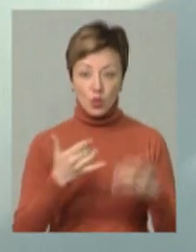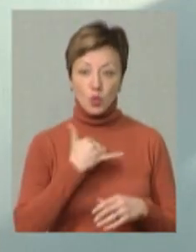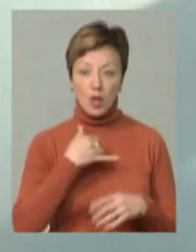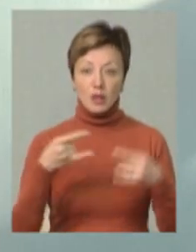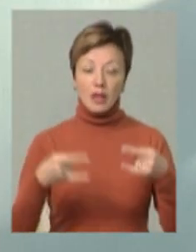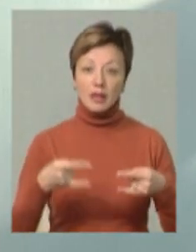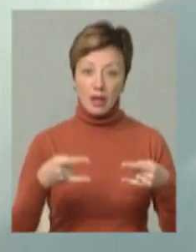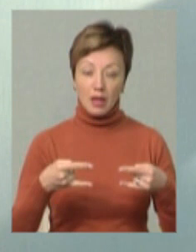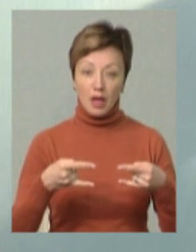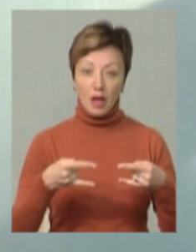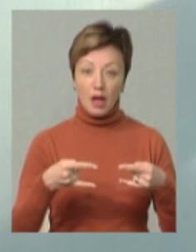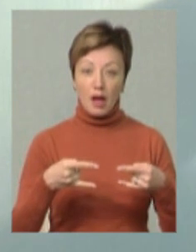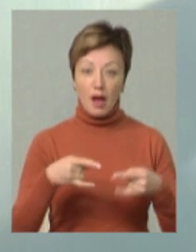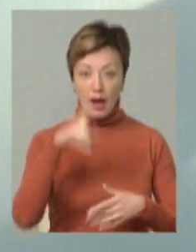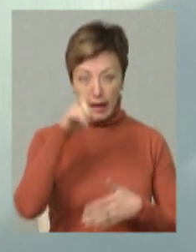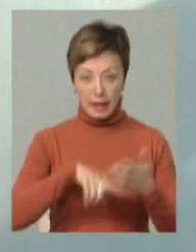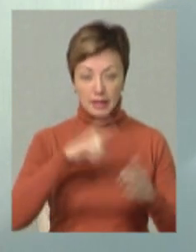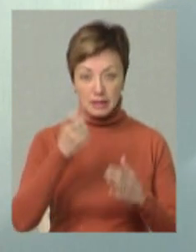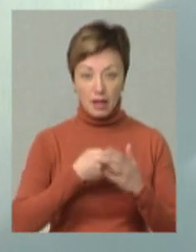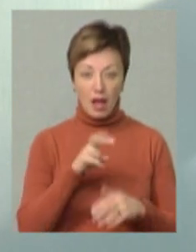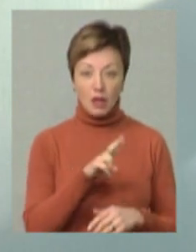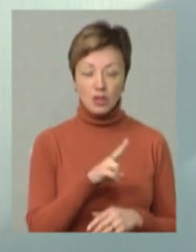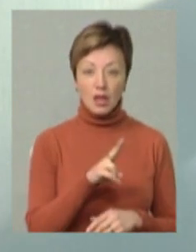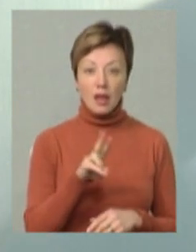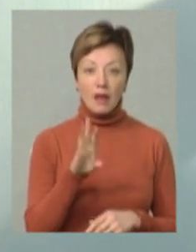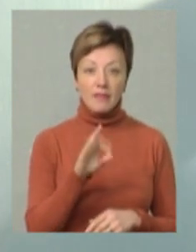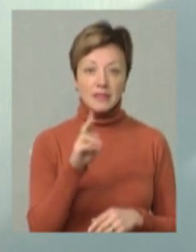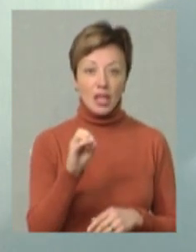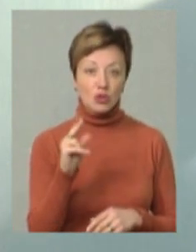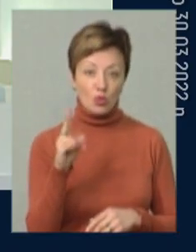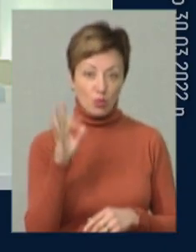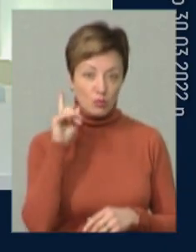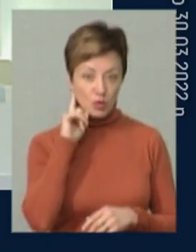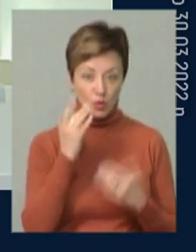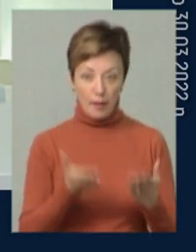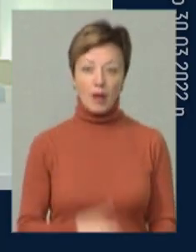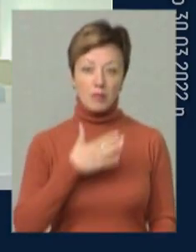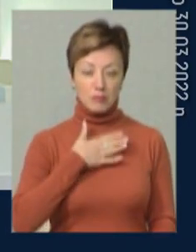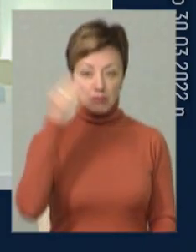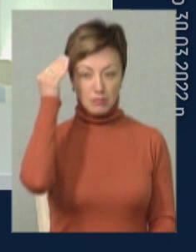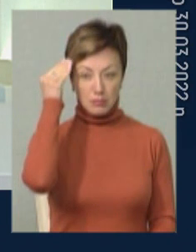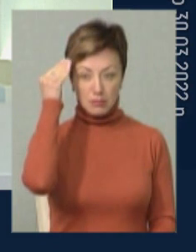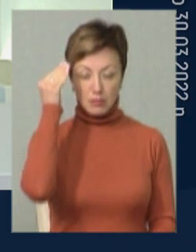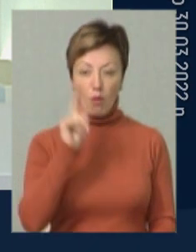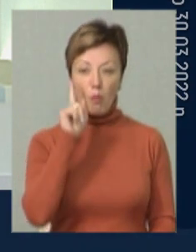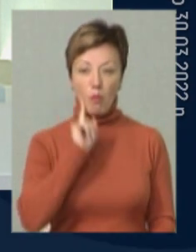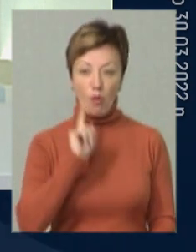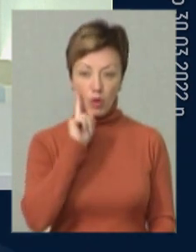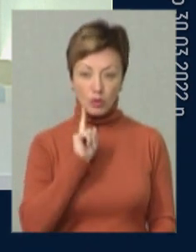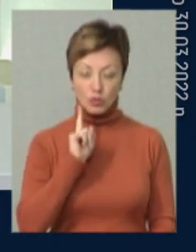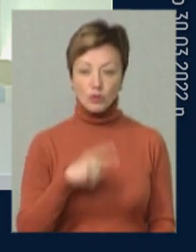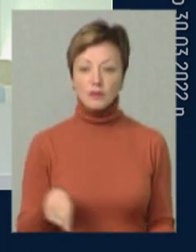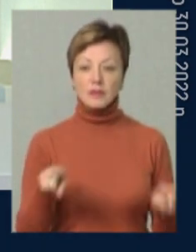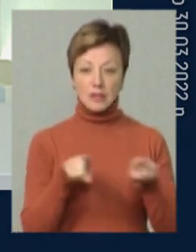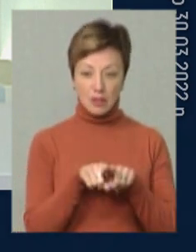нашому етері релігієзнавець Ярослав Ювсечко. Послухаємо його. Як на мене, поки що все-таки